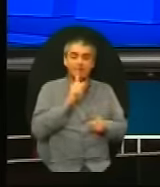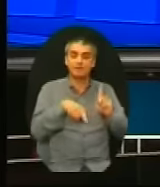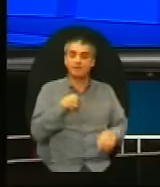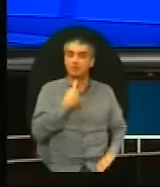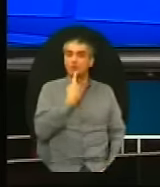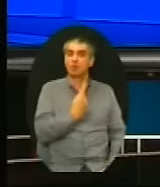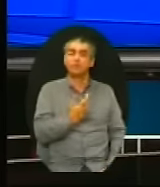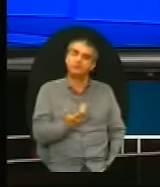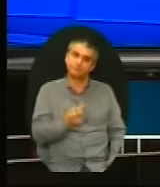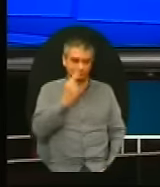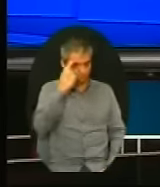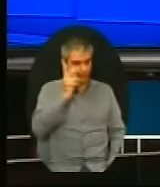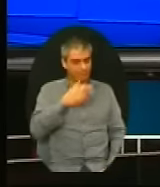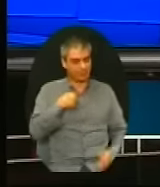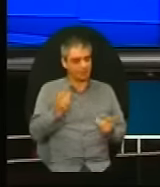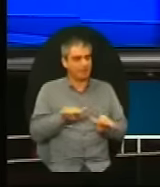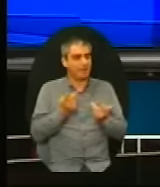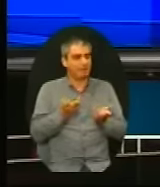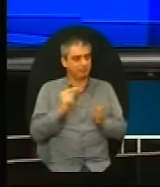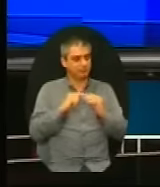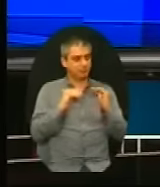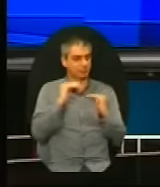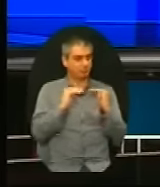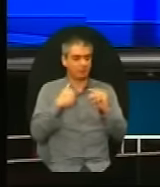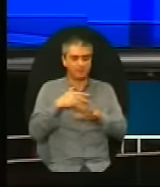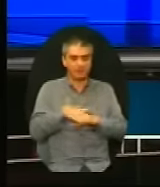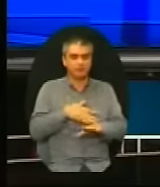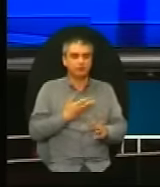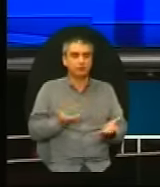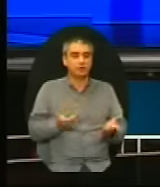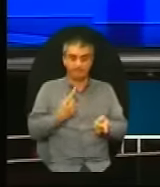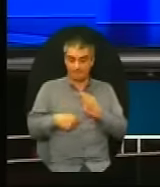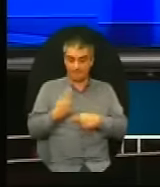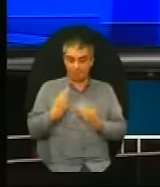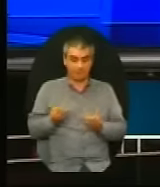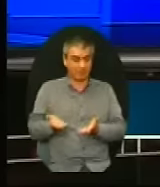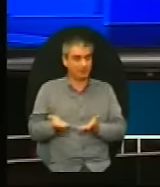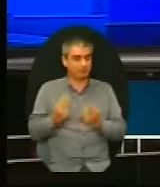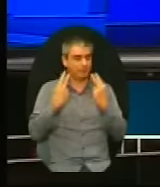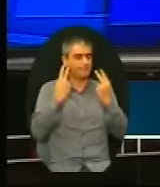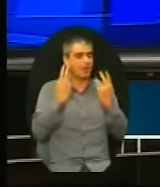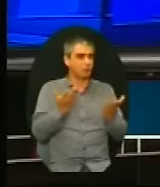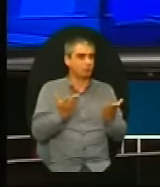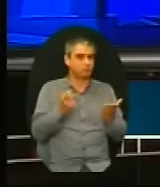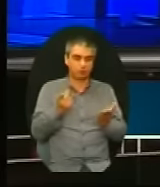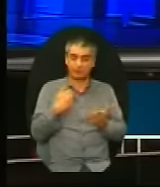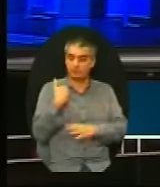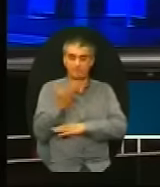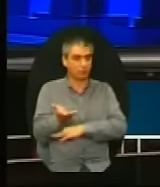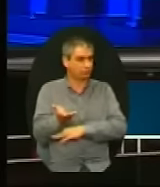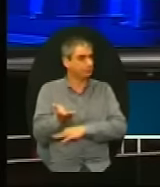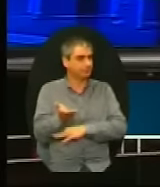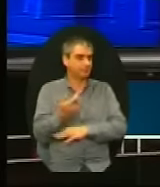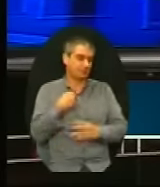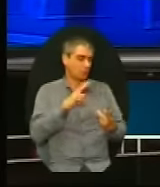אני אומרת, כי את יודעת, אני גם מחפשת את האיזונים, ואת מרגישה שבמקום הדברים של המהות, שהם יצאו החוצה, אז